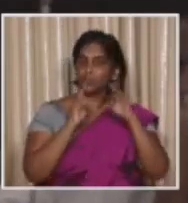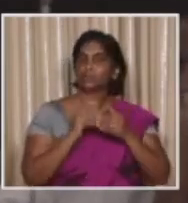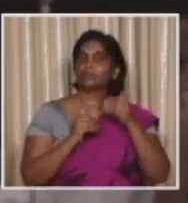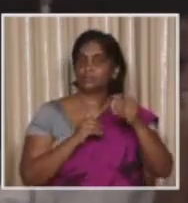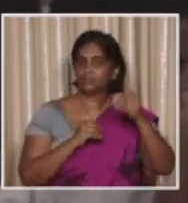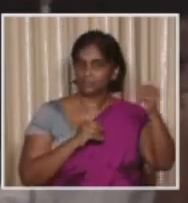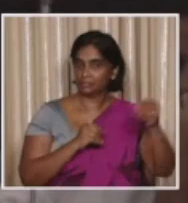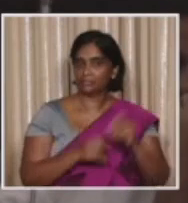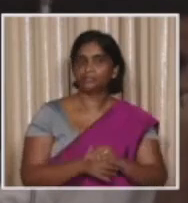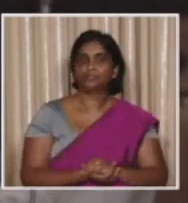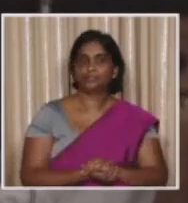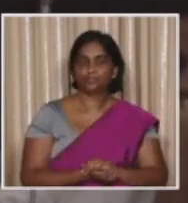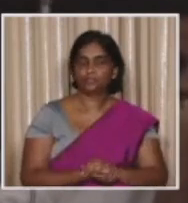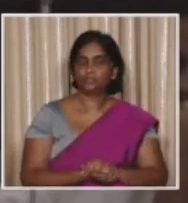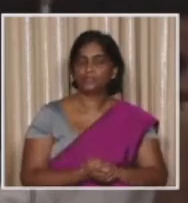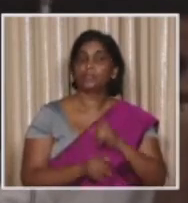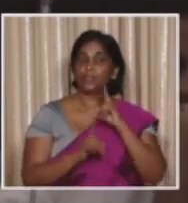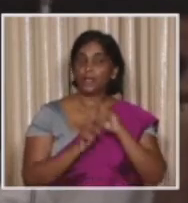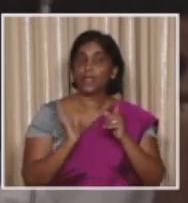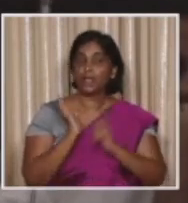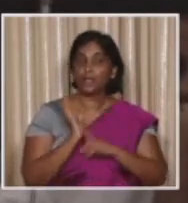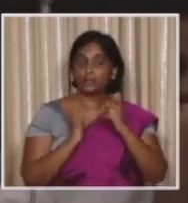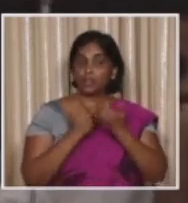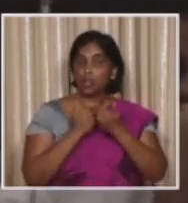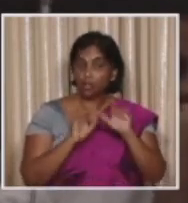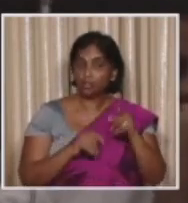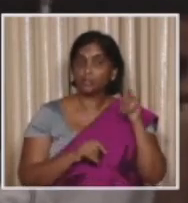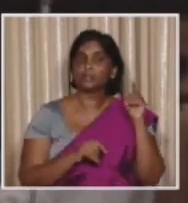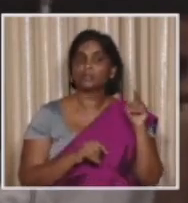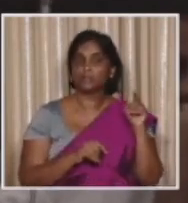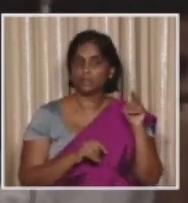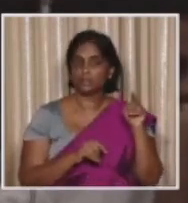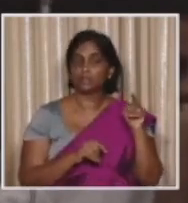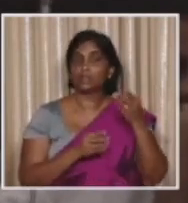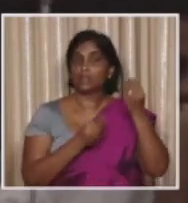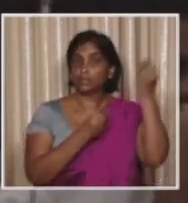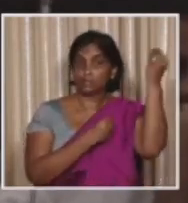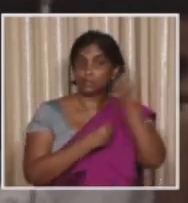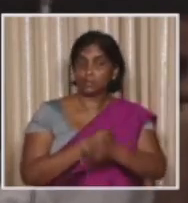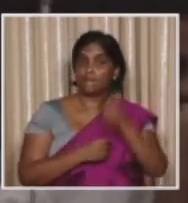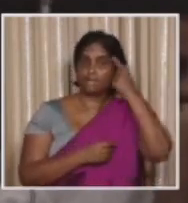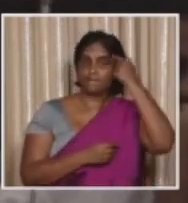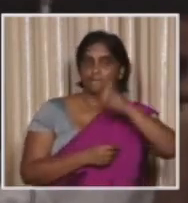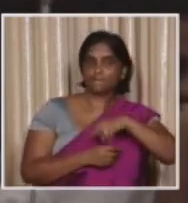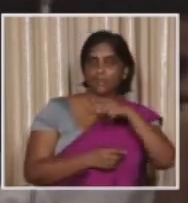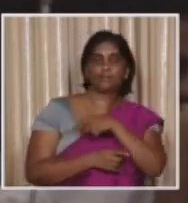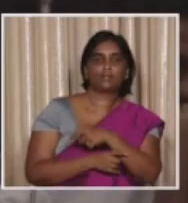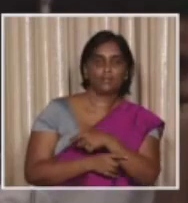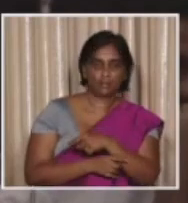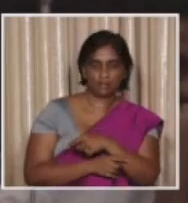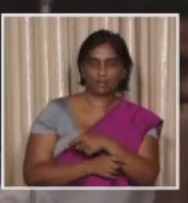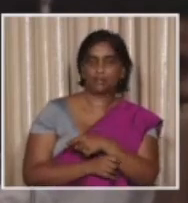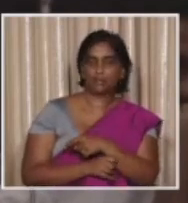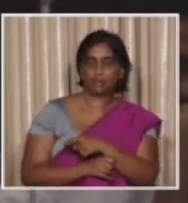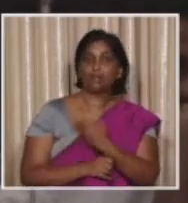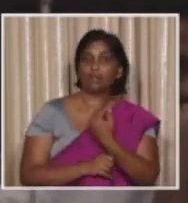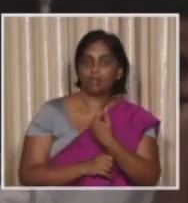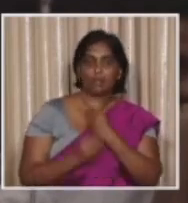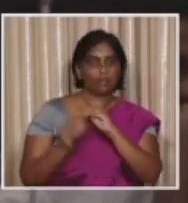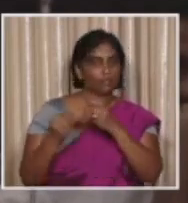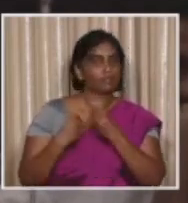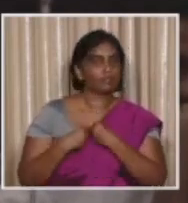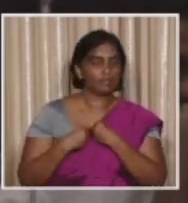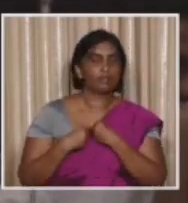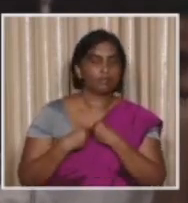ගනුදෙනු කරන්නේ. ඒ ණයවර ලිපියක් විවෘත කරාම තමයි සැපයුම් කරුවන්ට විශ්වාසයක් ලැබෙන්නේ. අපිට ලබා